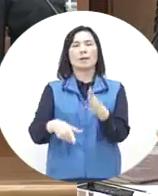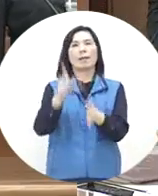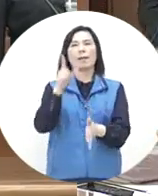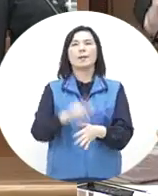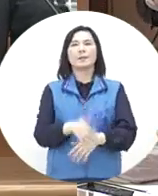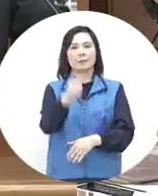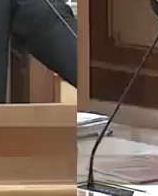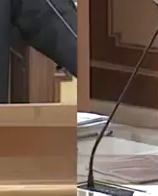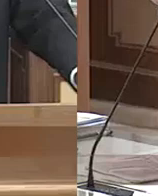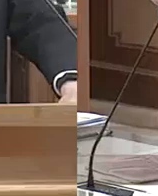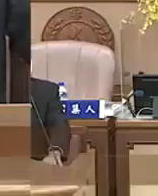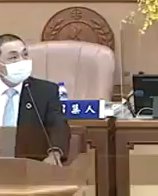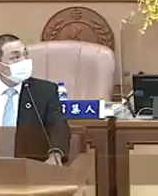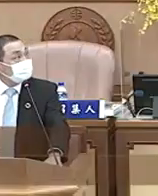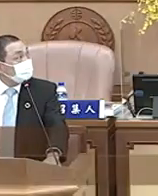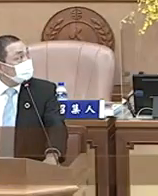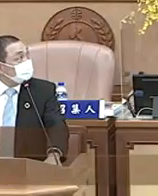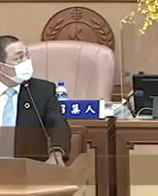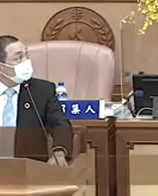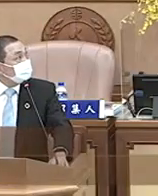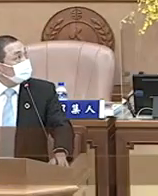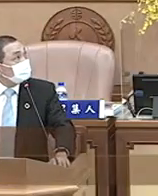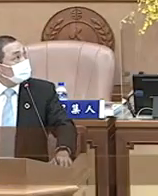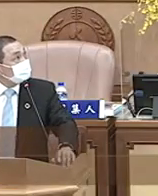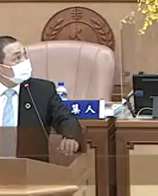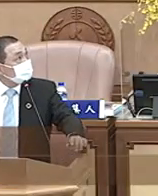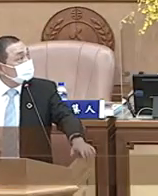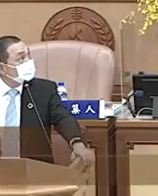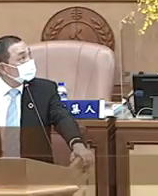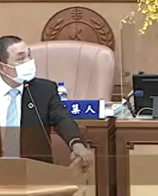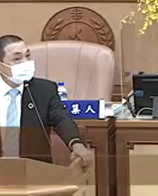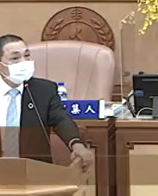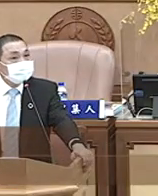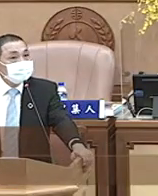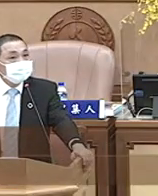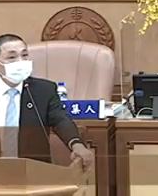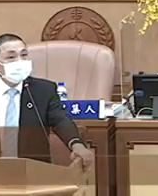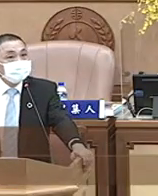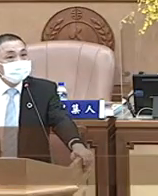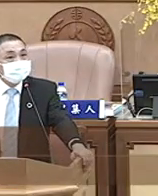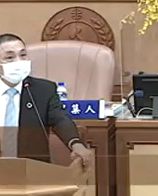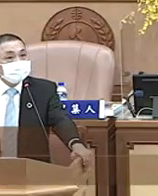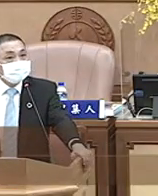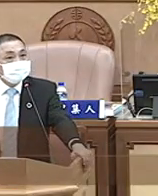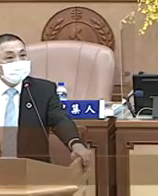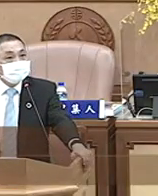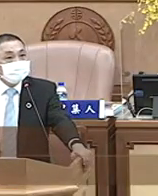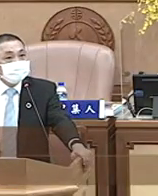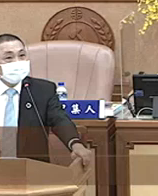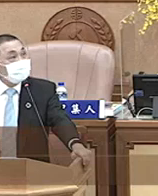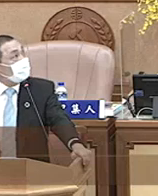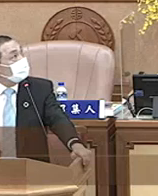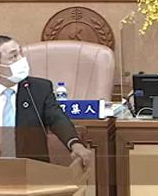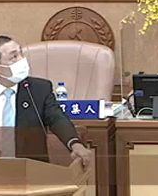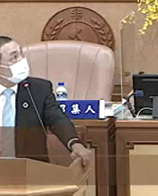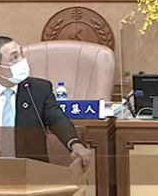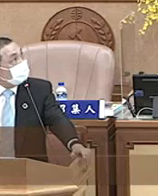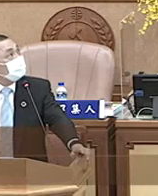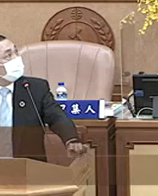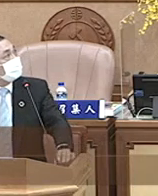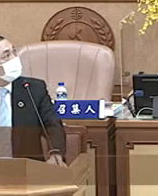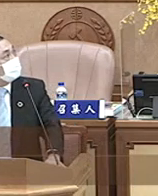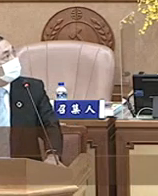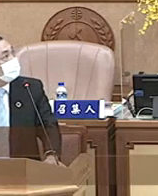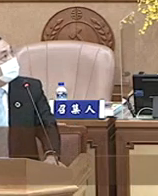谢。 嗯，谢谢。 下一页。 哎， 好，没有，好，谢谢哦，齐定，阿咧， 没啦， 感谢啦，吼、 哦。